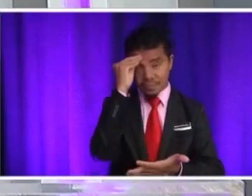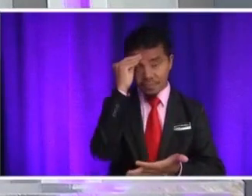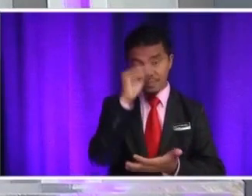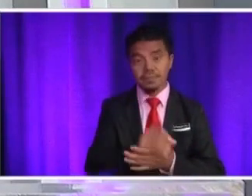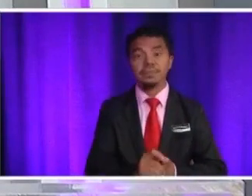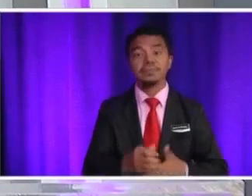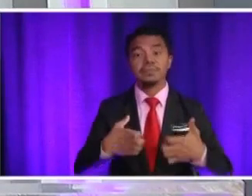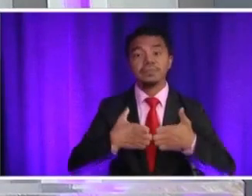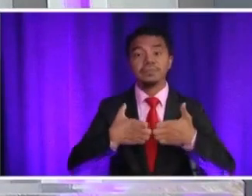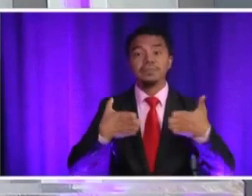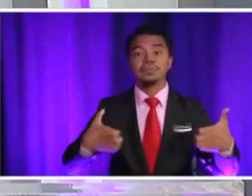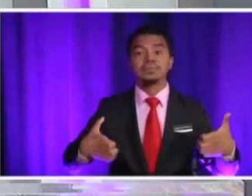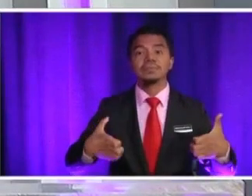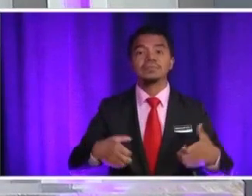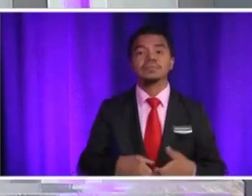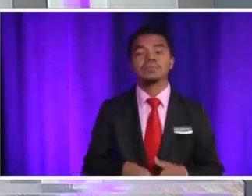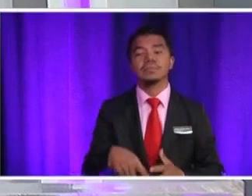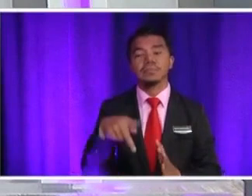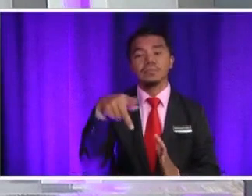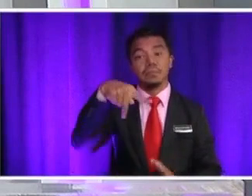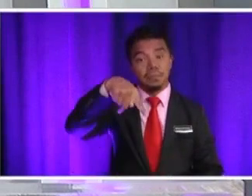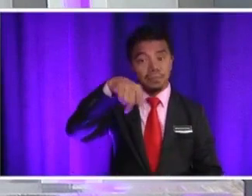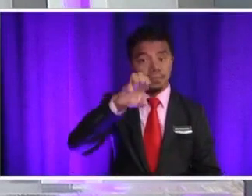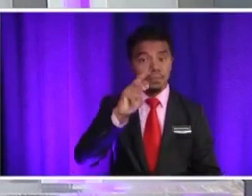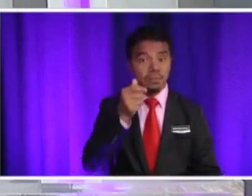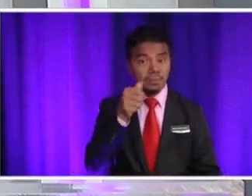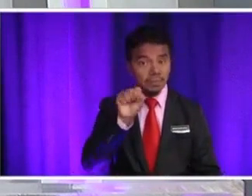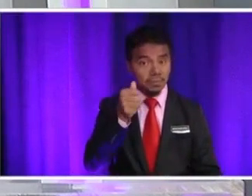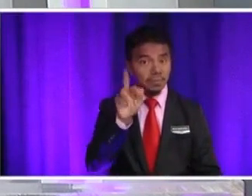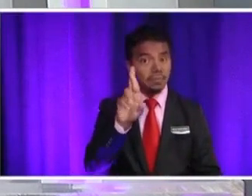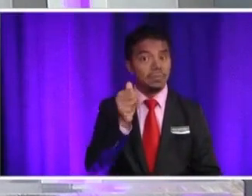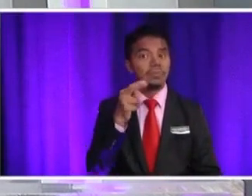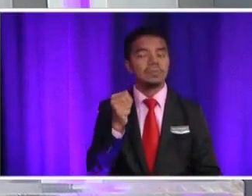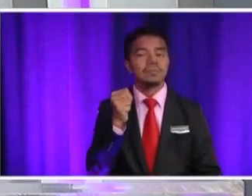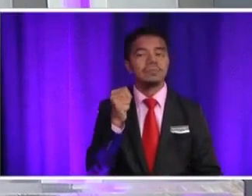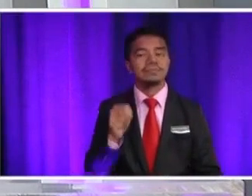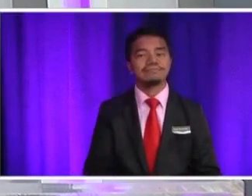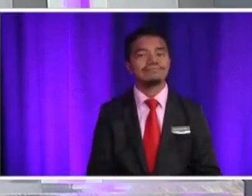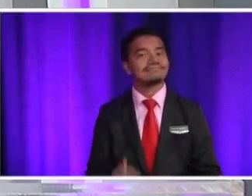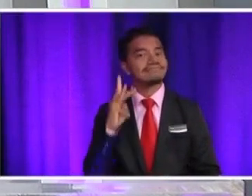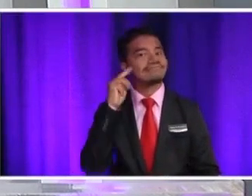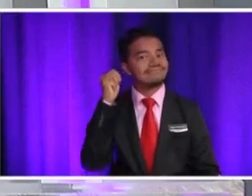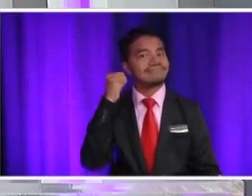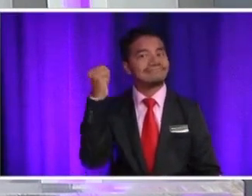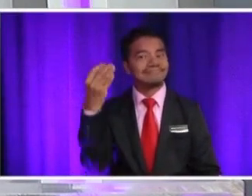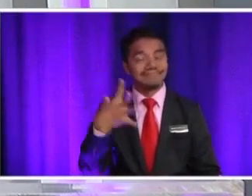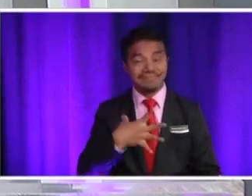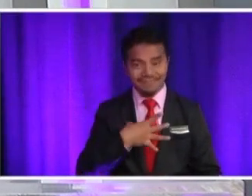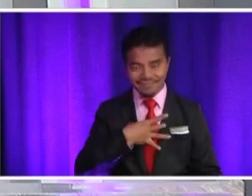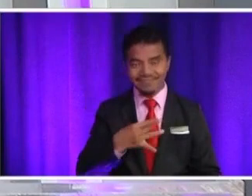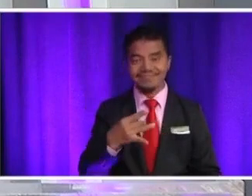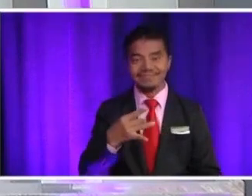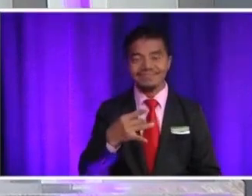ialah elemen pemasaran. Sewaktu Mira di sekolah dulu, elemen pemasaran ini antara tajuk yang paling Mira suka, cikgu. Kerana senang untuk ingat, dia ada